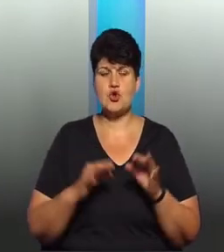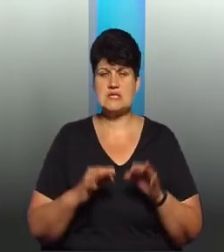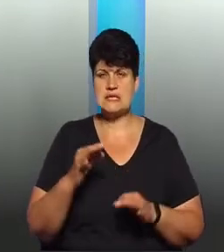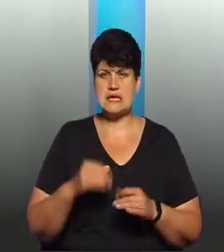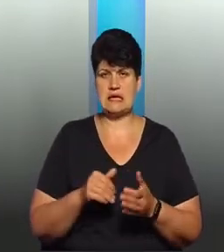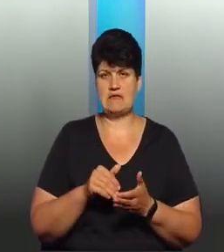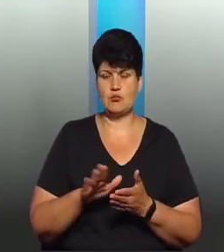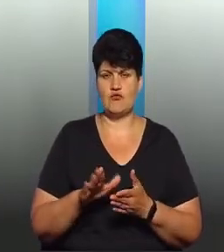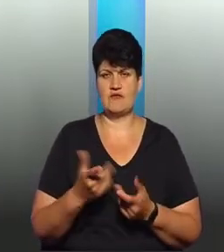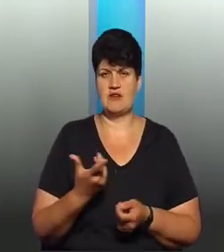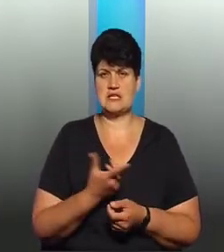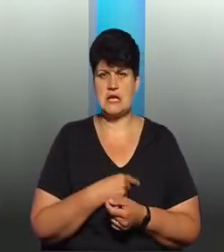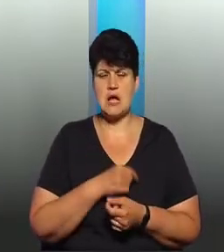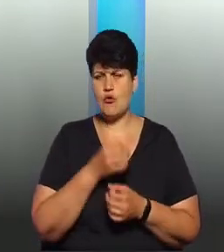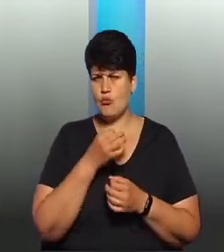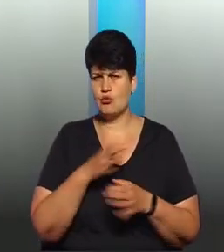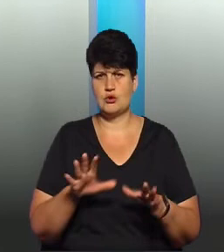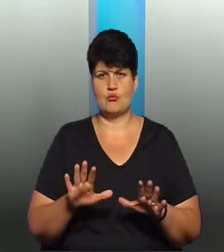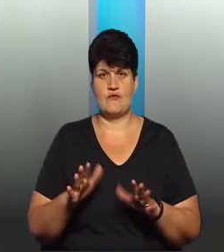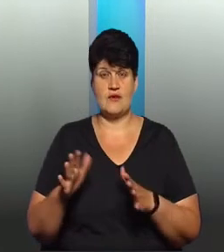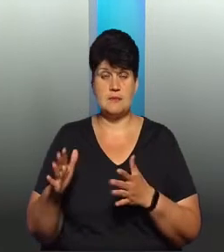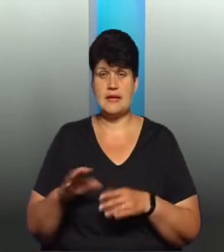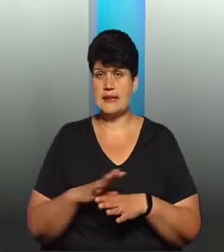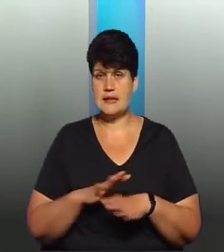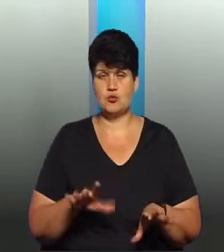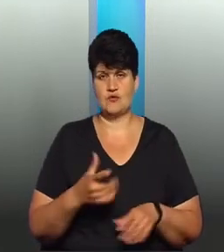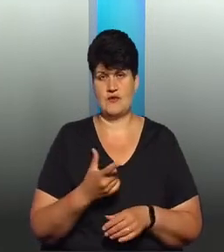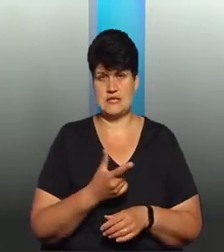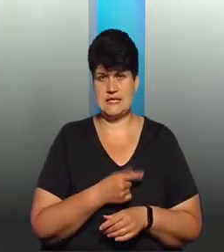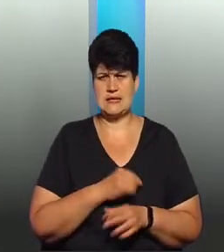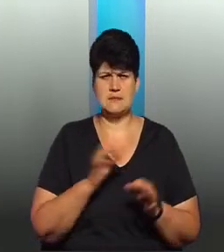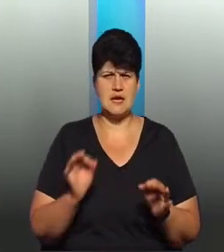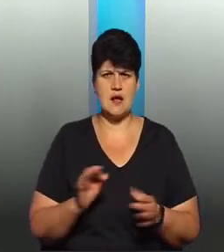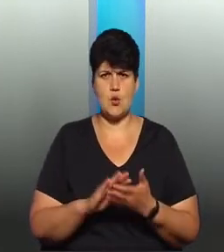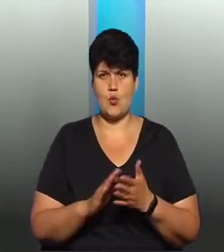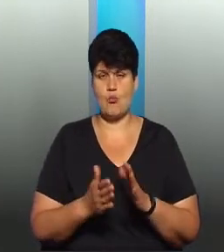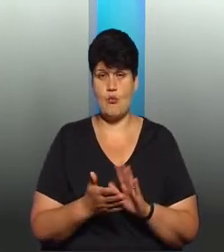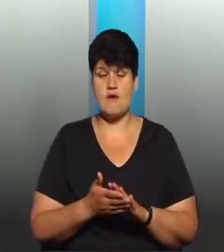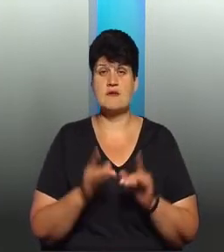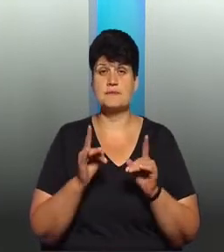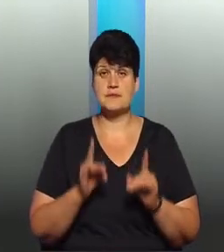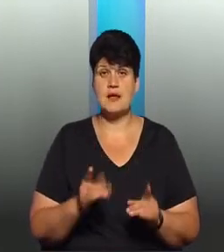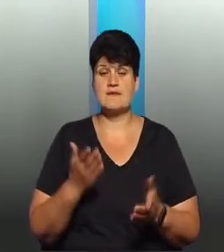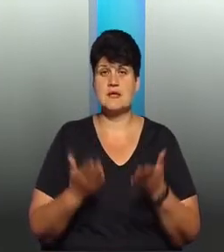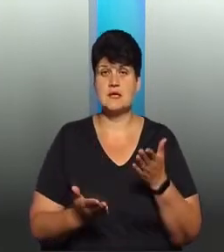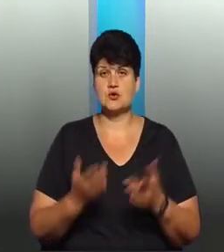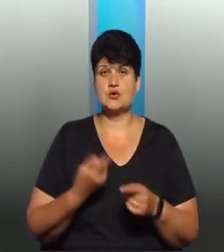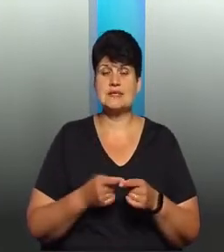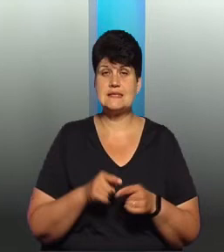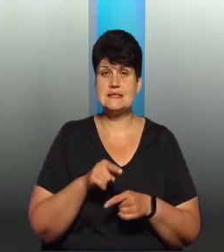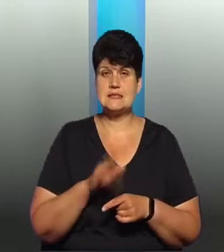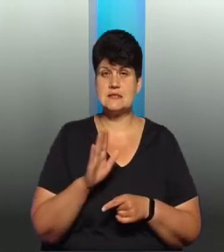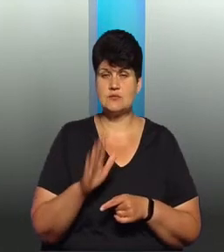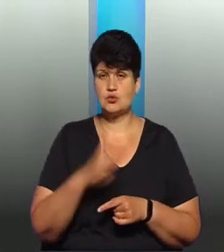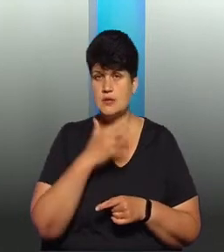будь-якому випадку і не будуть вакцинуватися ні при яких умовах, навіть якщо це буде їм багато чого вартувати.